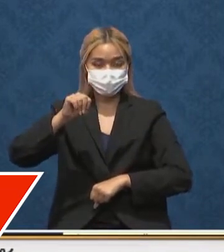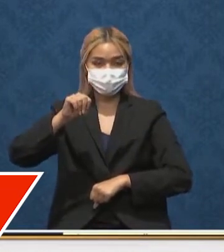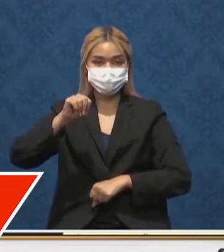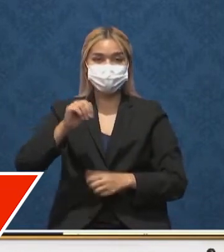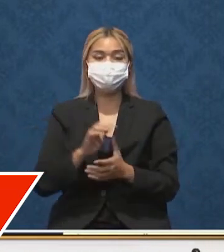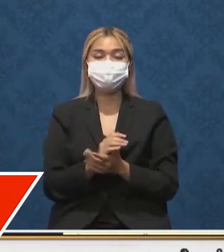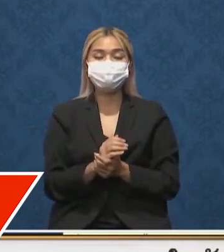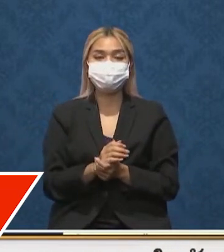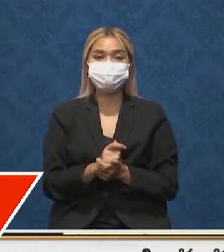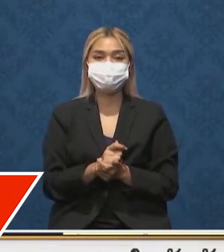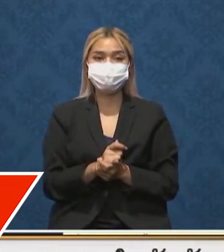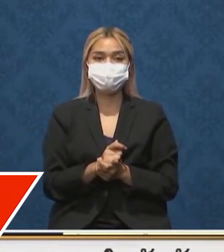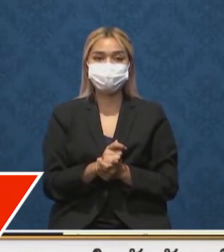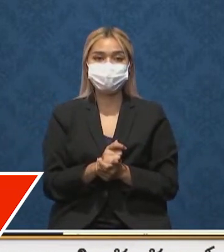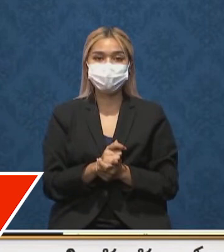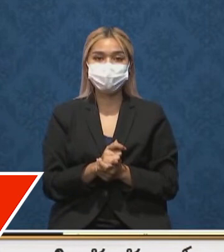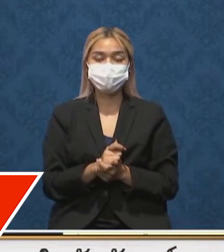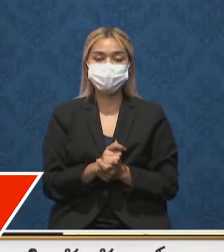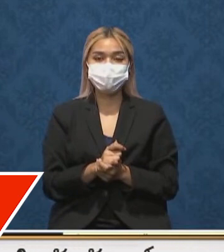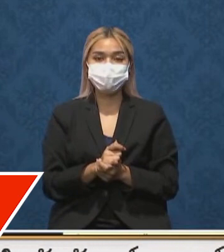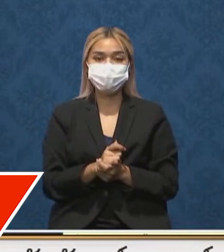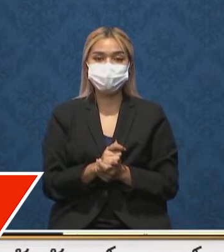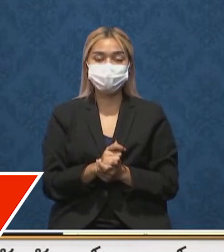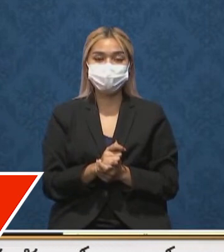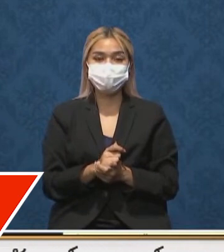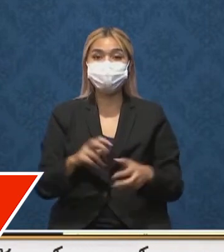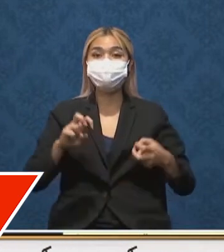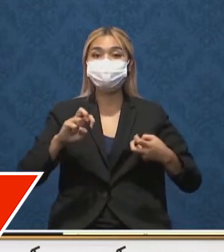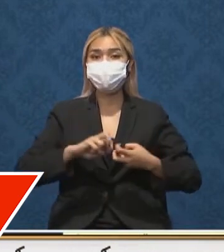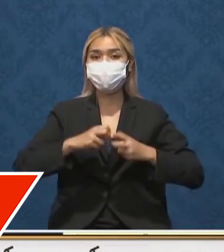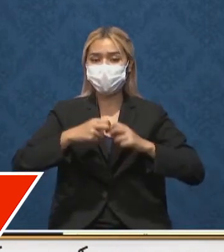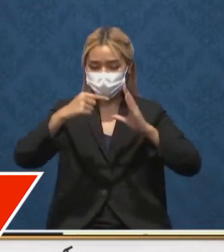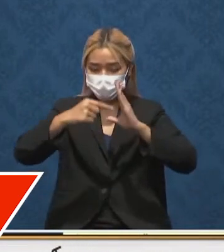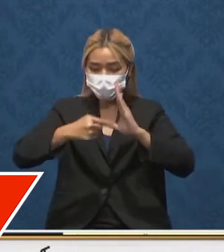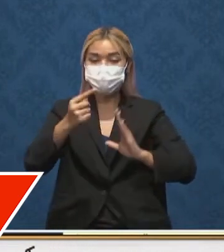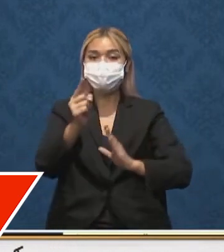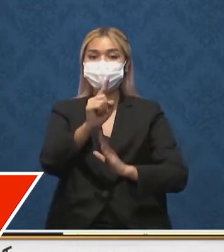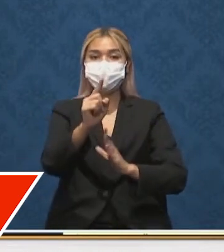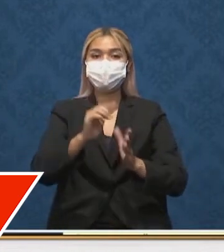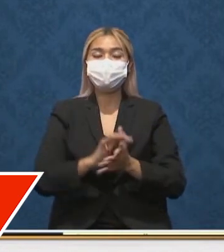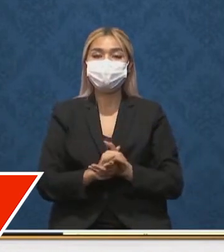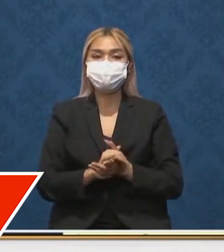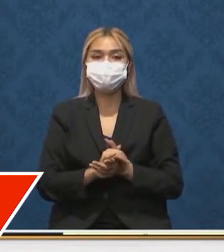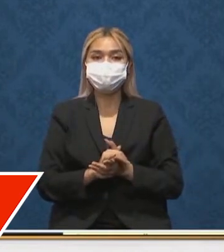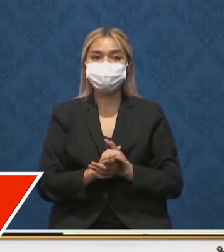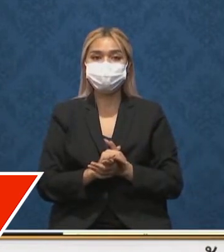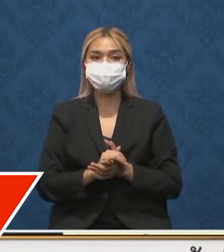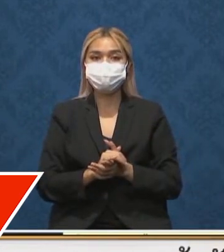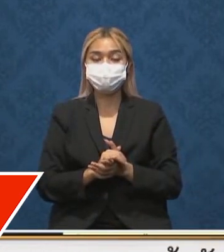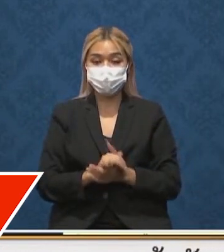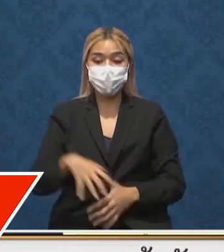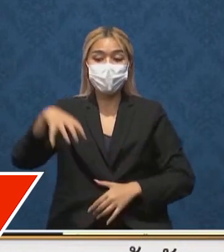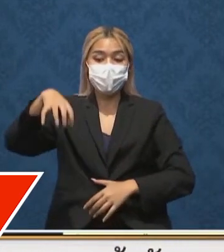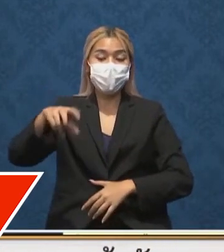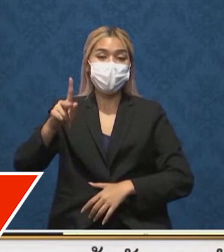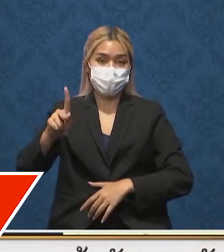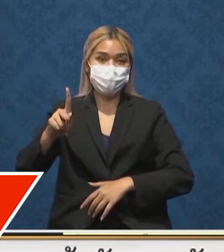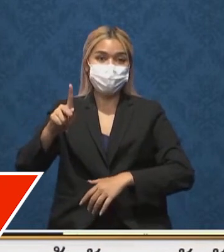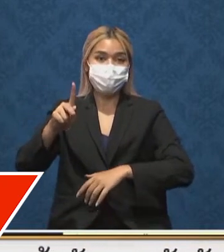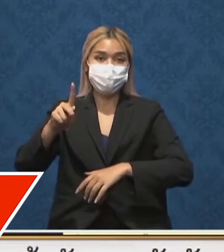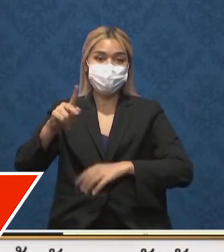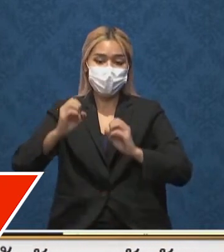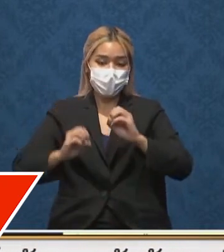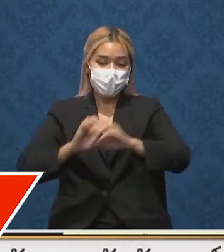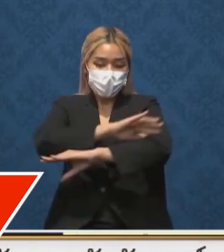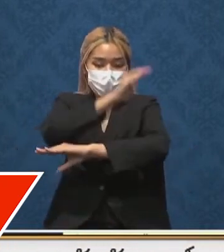2540สิ่งที่มันเกิดขึ้นเป็นปรากฏการณ์อีกอย่างหนึ่งก็คือกรมอุทยานได้